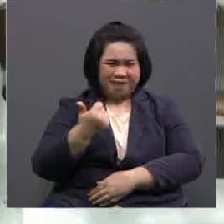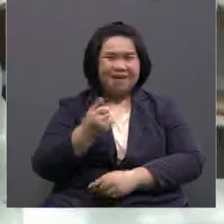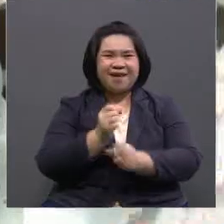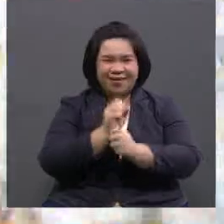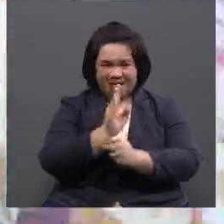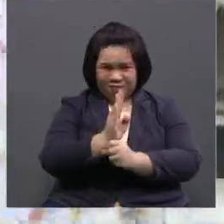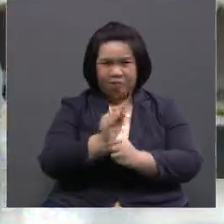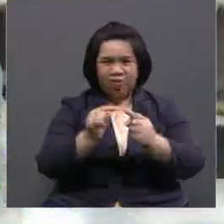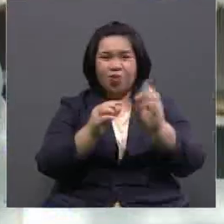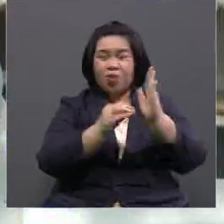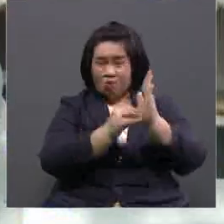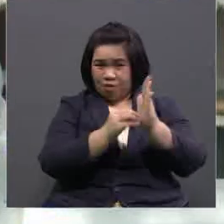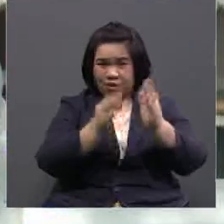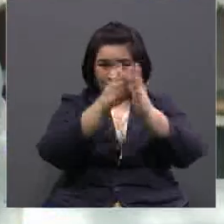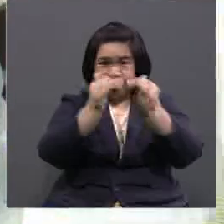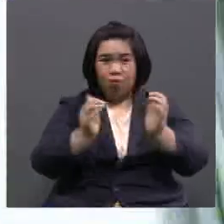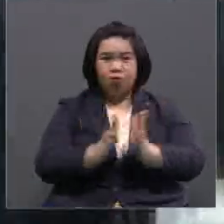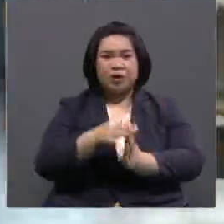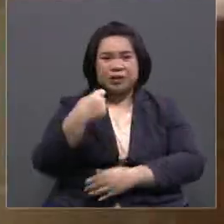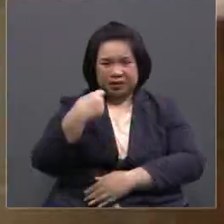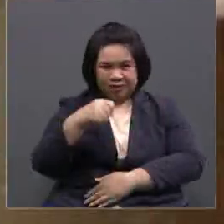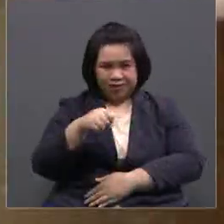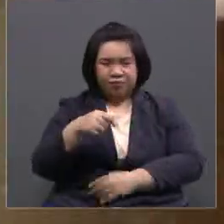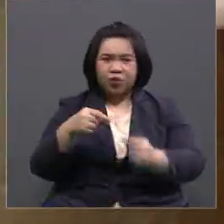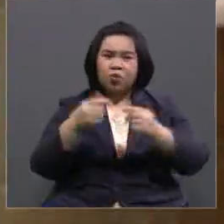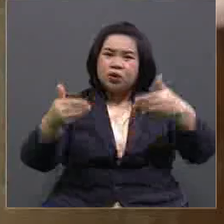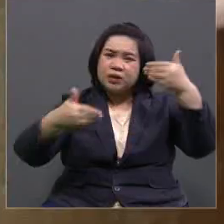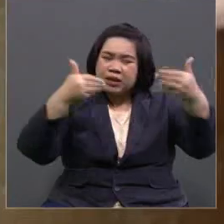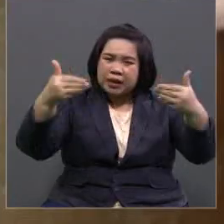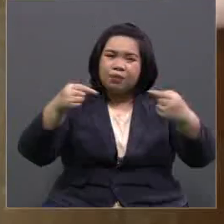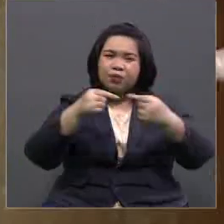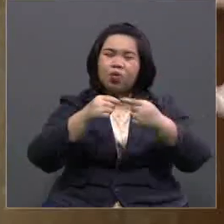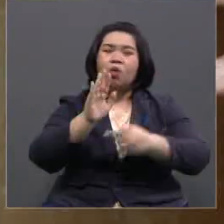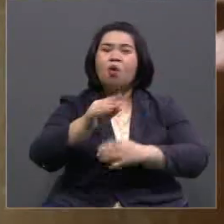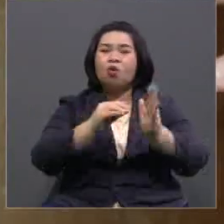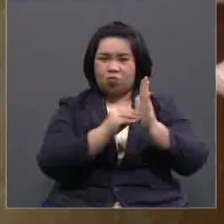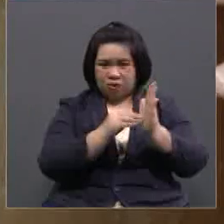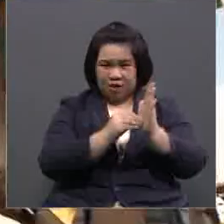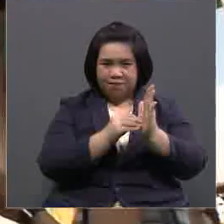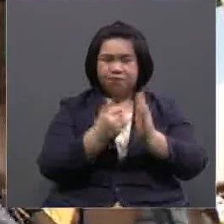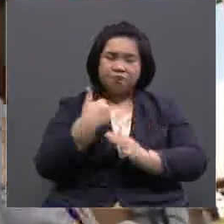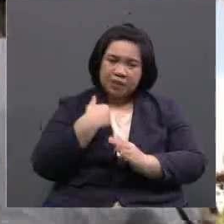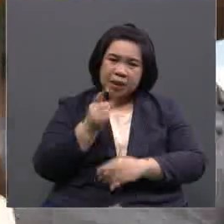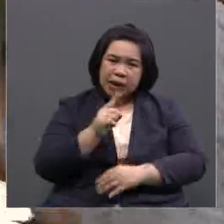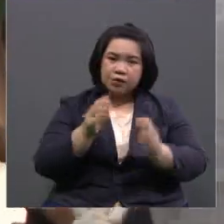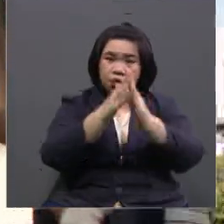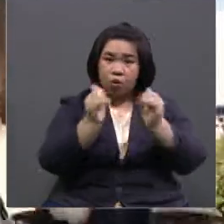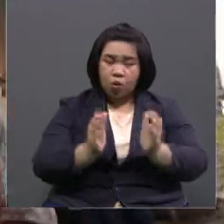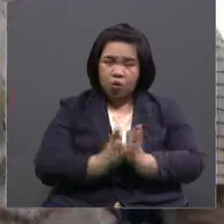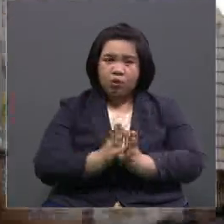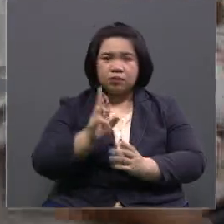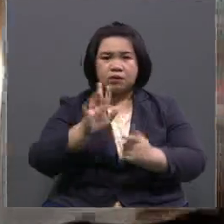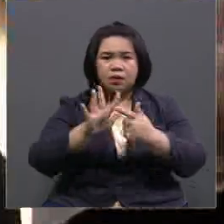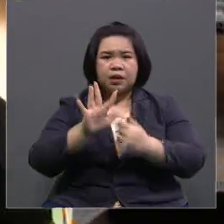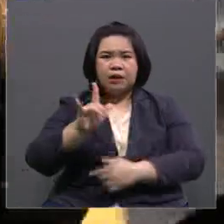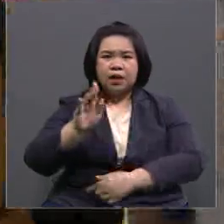ายทำบุญรอบกรุงเทพ10วัดได้เลยนะคะในช่วงเทศกาล Colorful Bangkok สามารถไปกันได้ค่ะไม่ว่าจะเป็นวัดราชบพิ